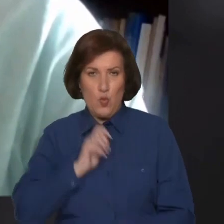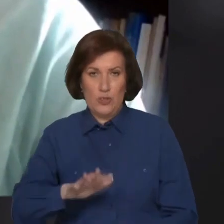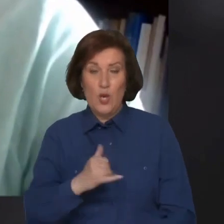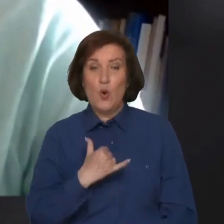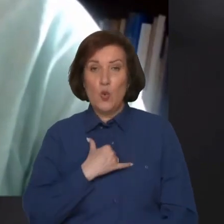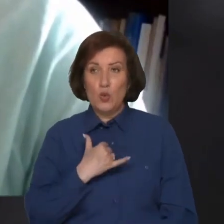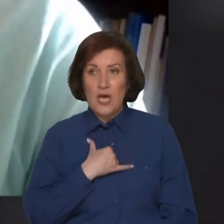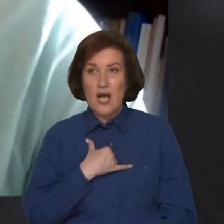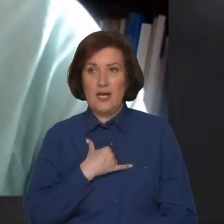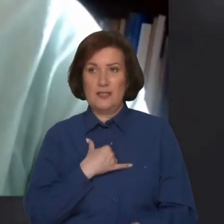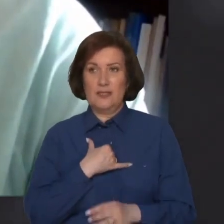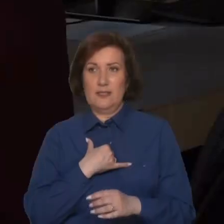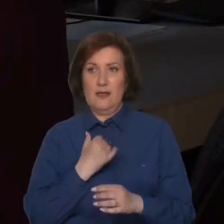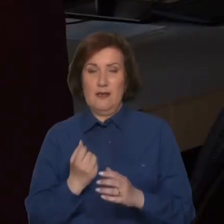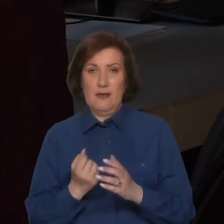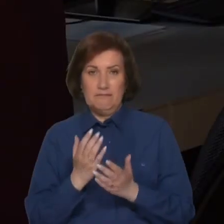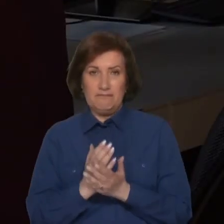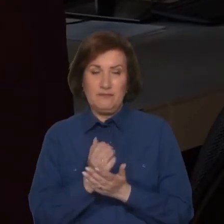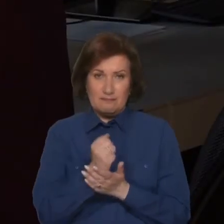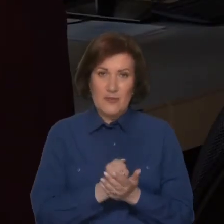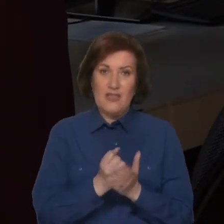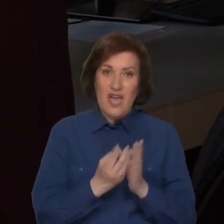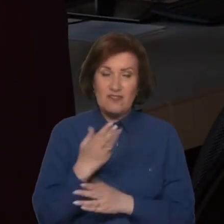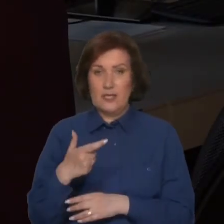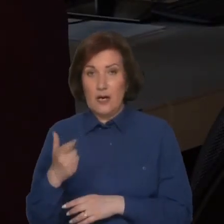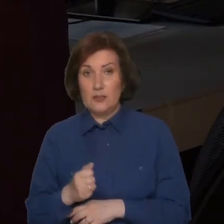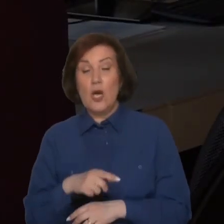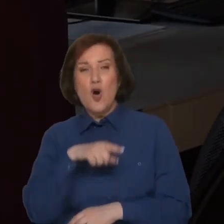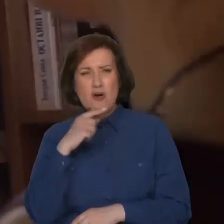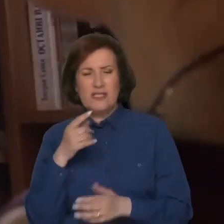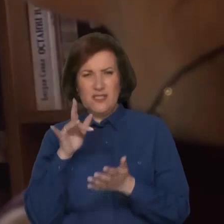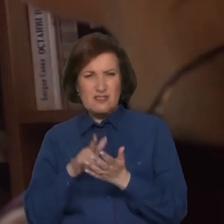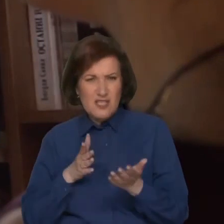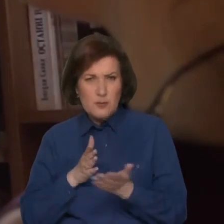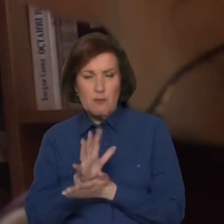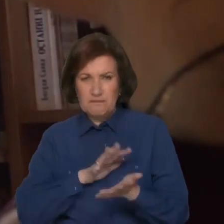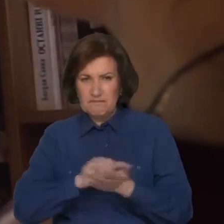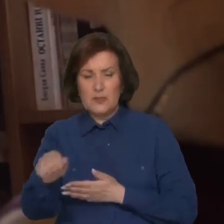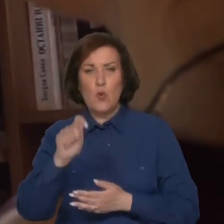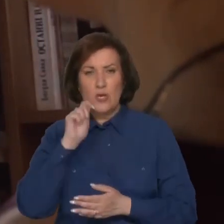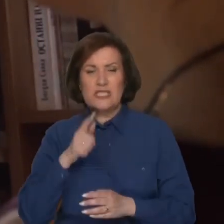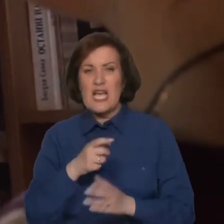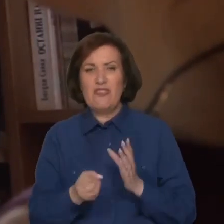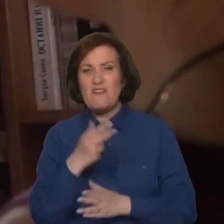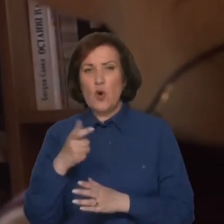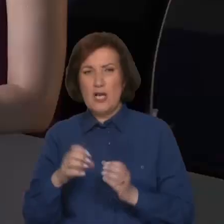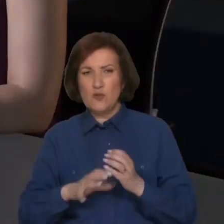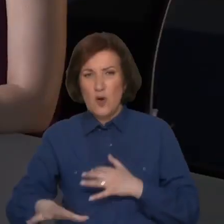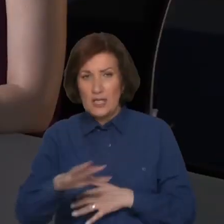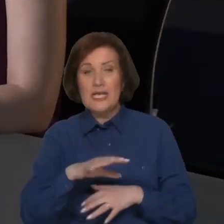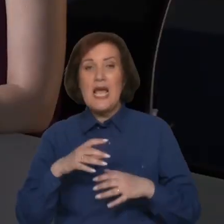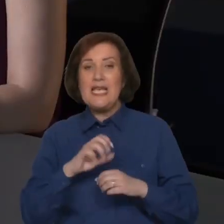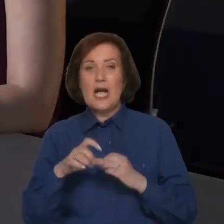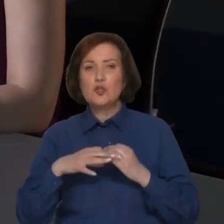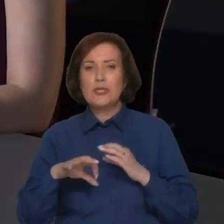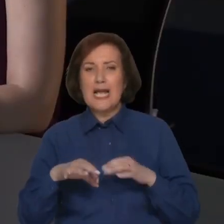у нас великі поклади нафти і газу. За словами експерта, Росія цілеспрямовано знищувала українську нафтогазову галузь та